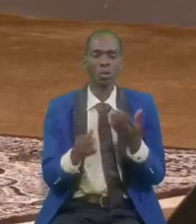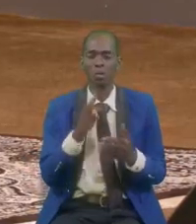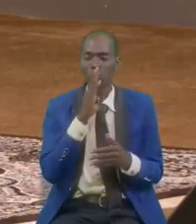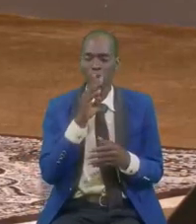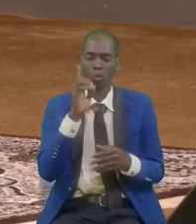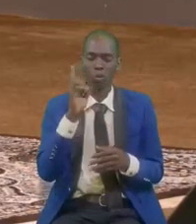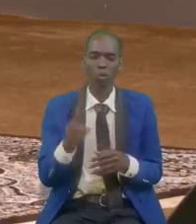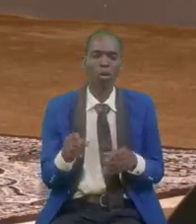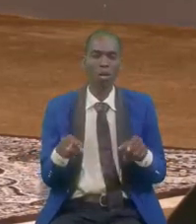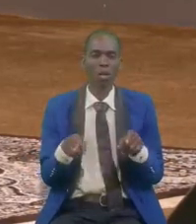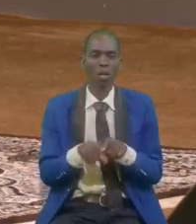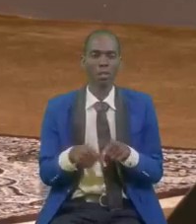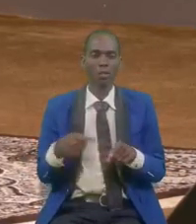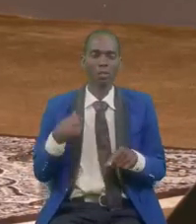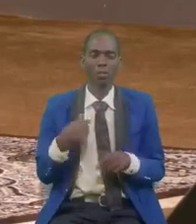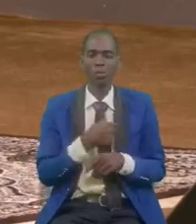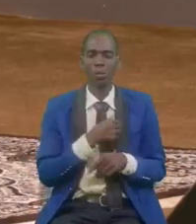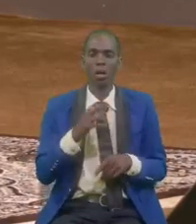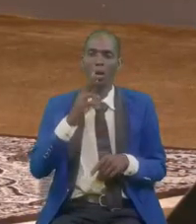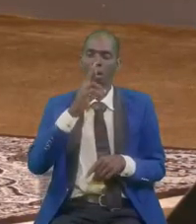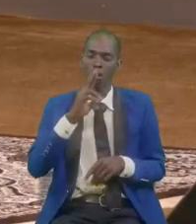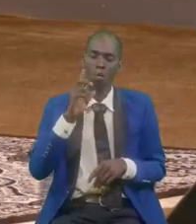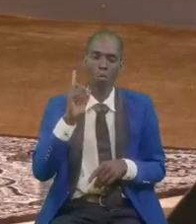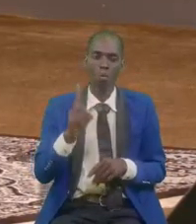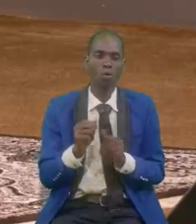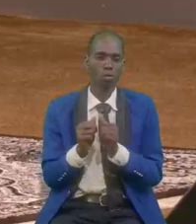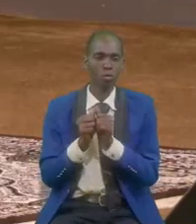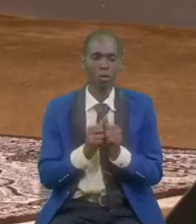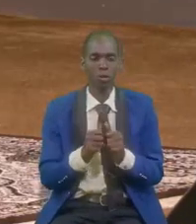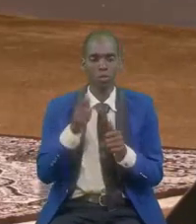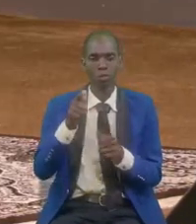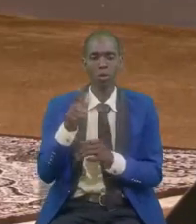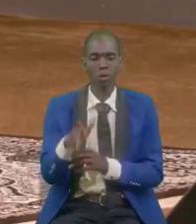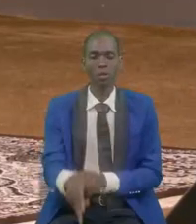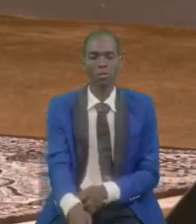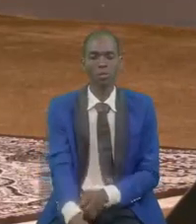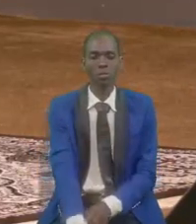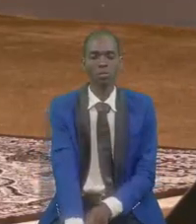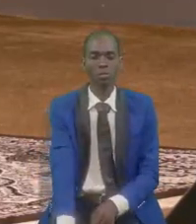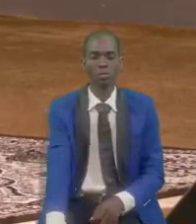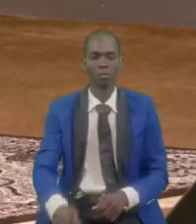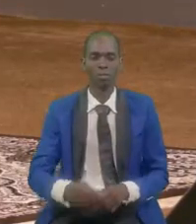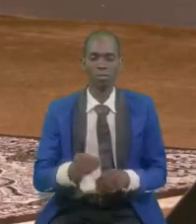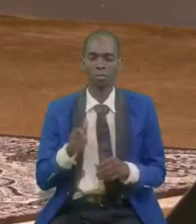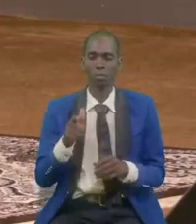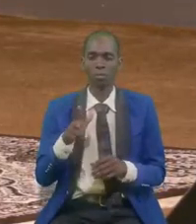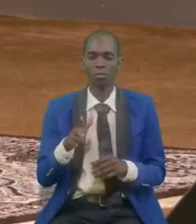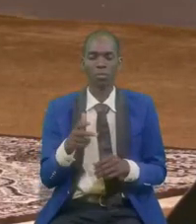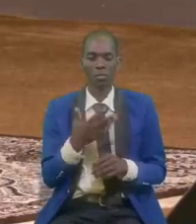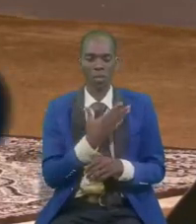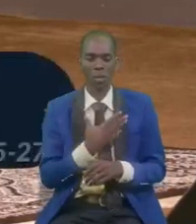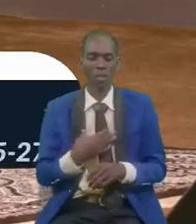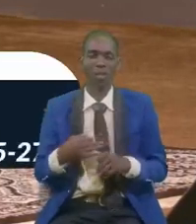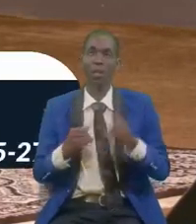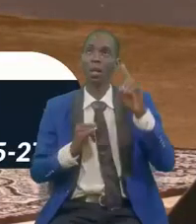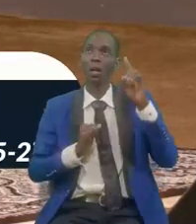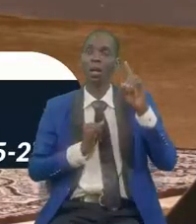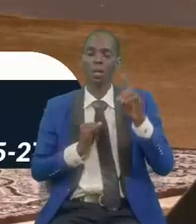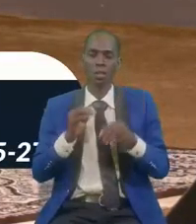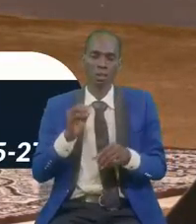un comme nous. Afin qu'ils soient un comme nous sommes un. 23.